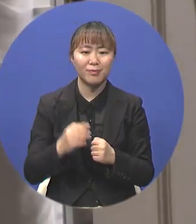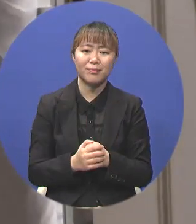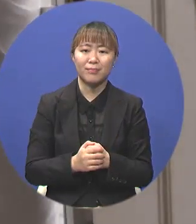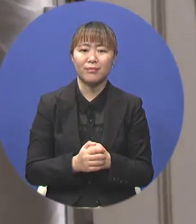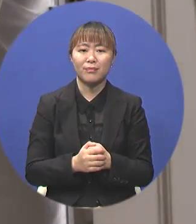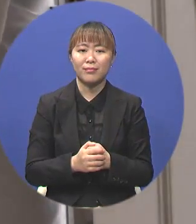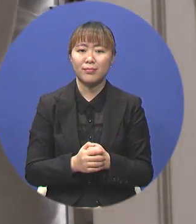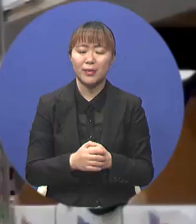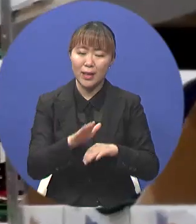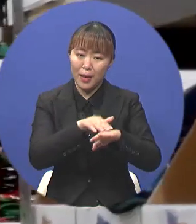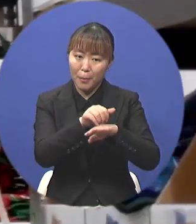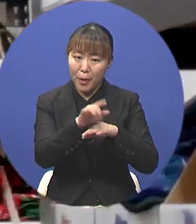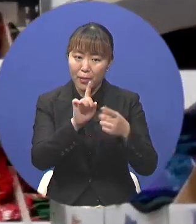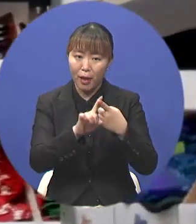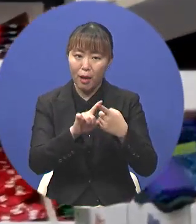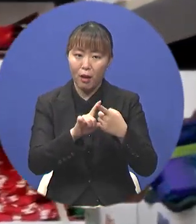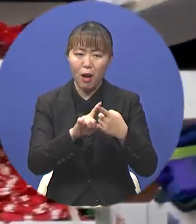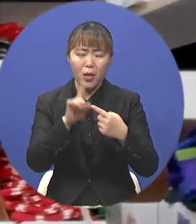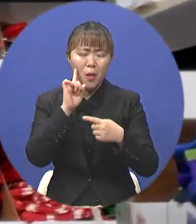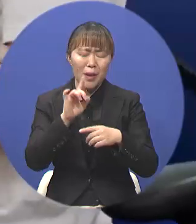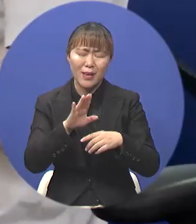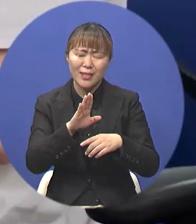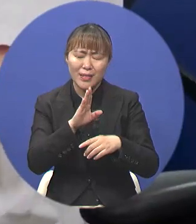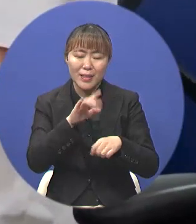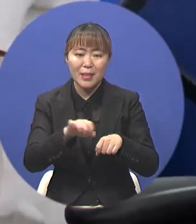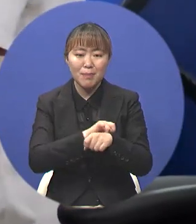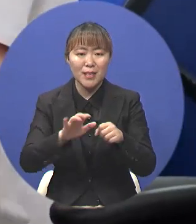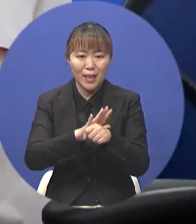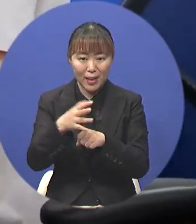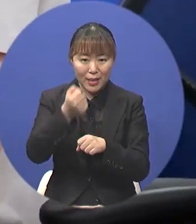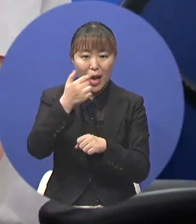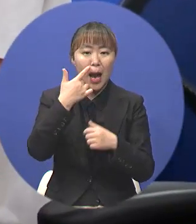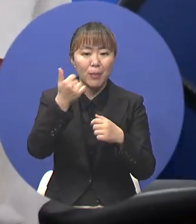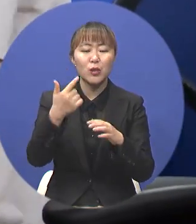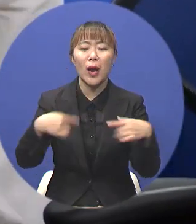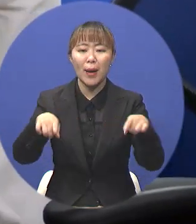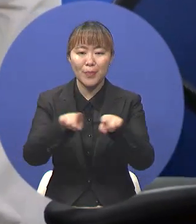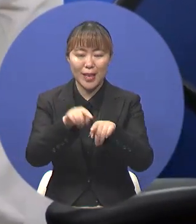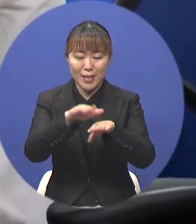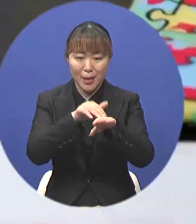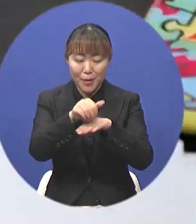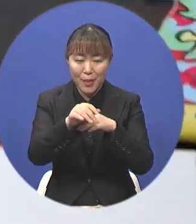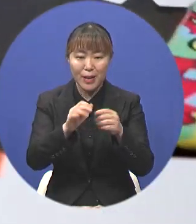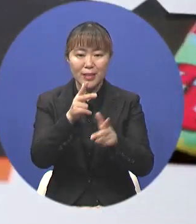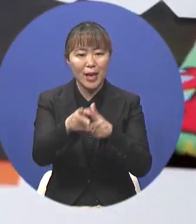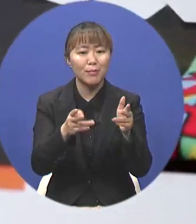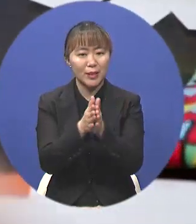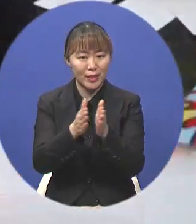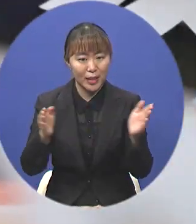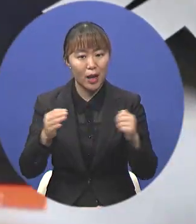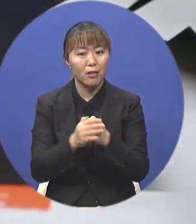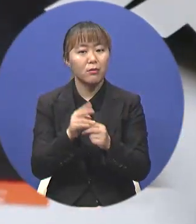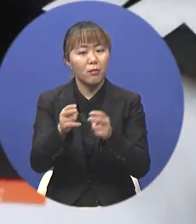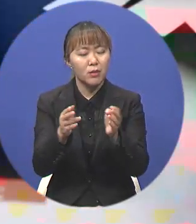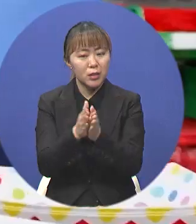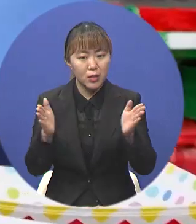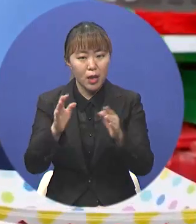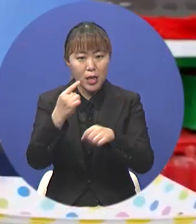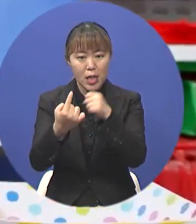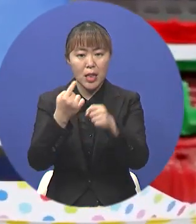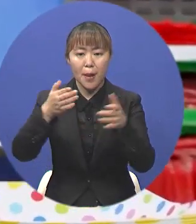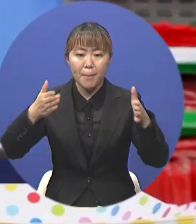전했습니다. 양말에 대한 남다른 애정을 보인 존은 그의 아버지와 함께 양말 사업을 시작했고 사업 시작 1년